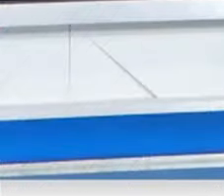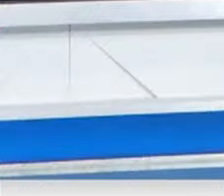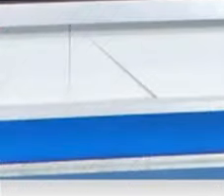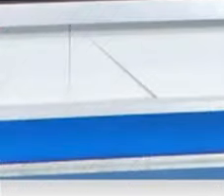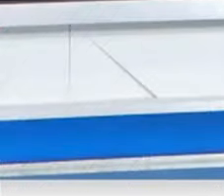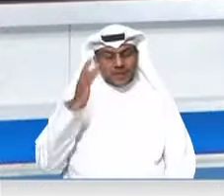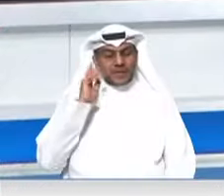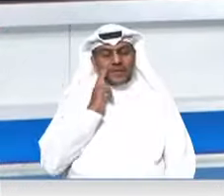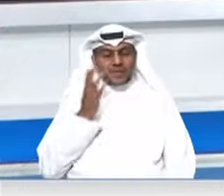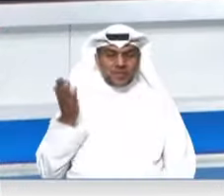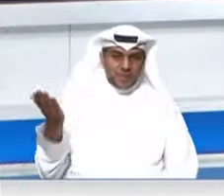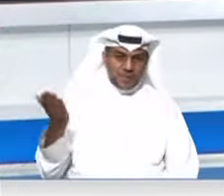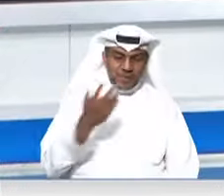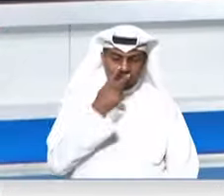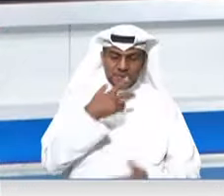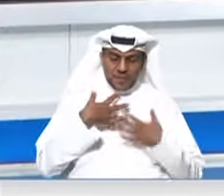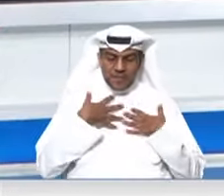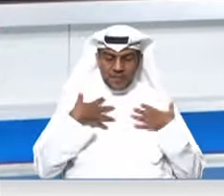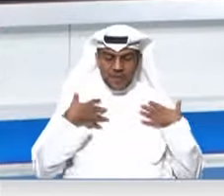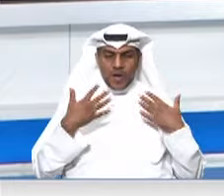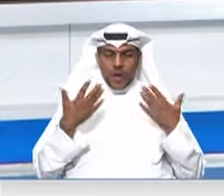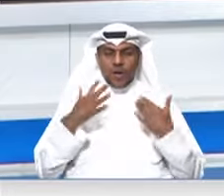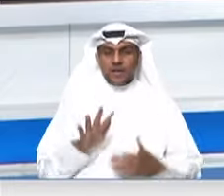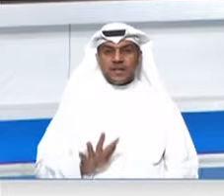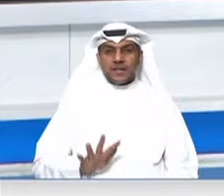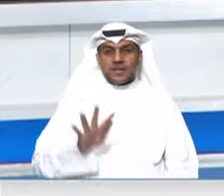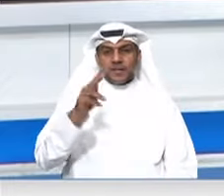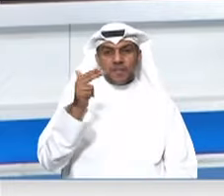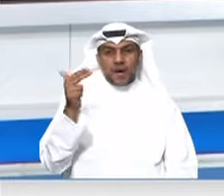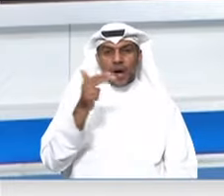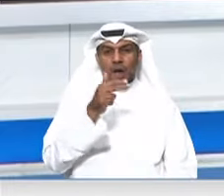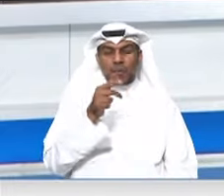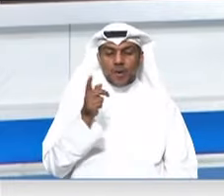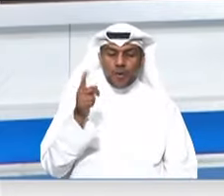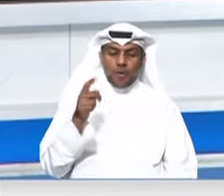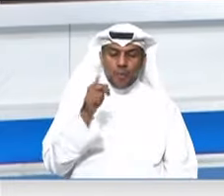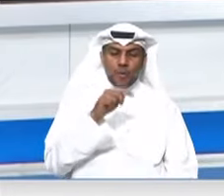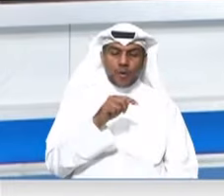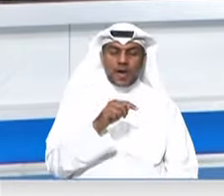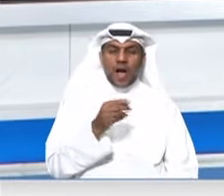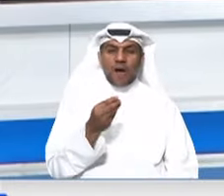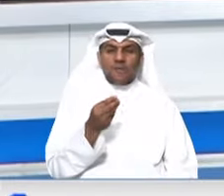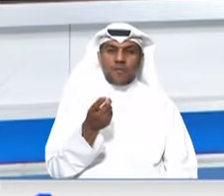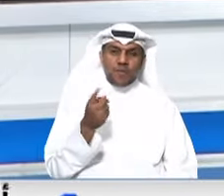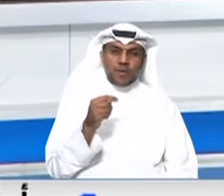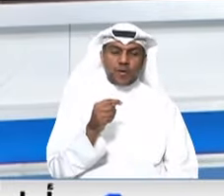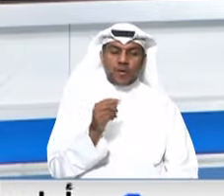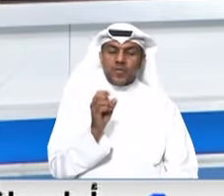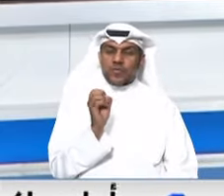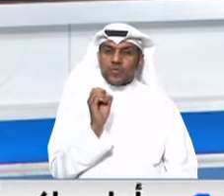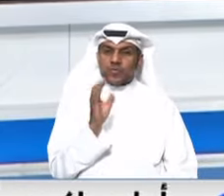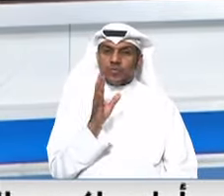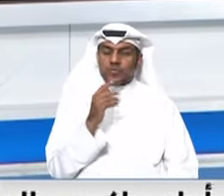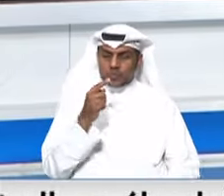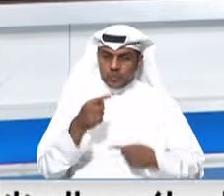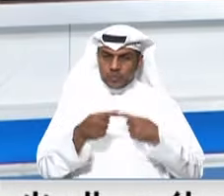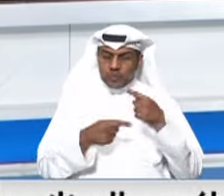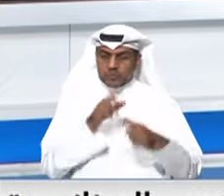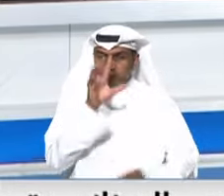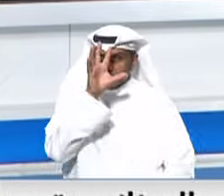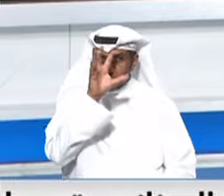اسعد الله اوقاتكم اعزائي المشاهدين الهواء الشمال الغربي مستمر معنا وباكر راح يكون خفيف الى معتدل السرعه خلال النهار وينشط تدريجيا